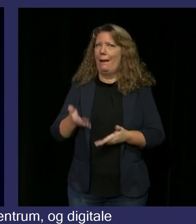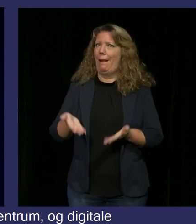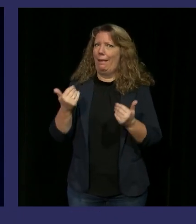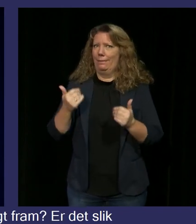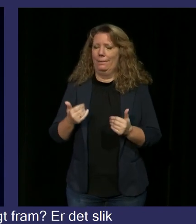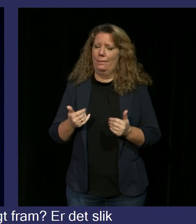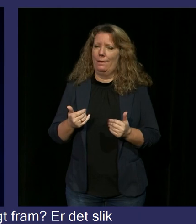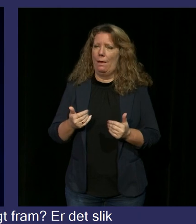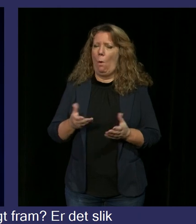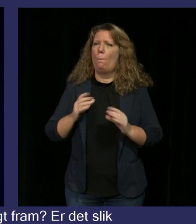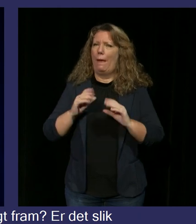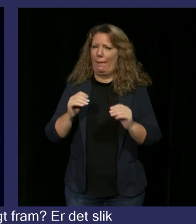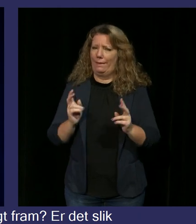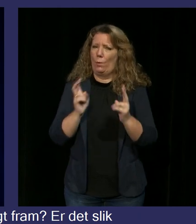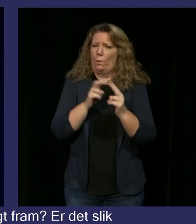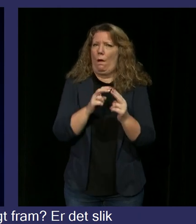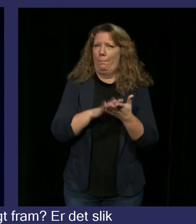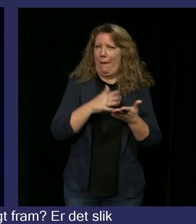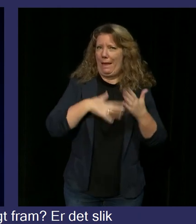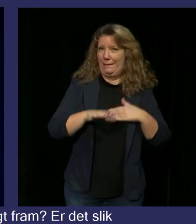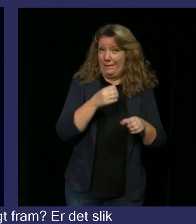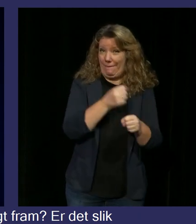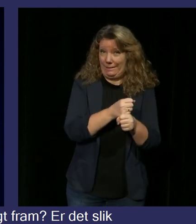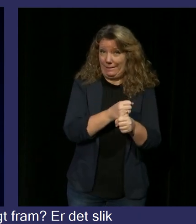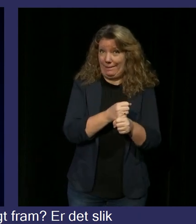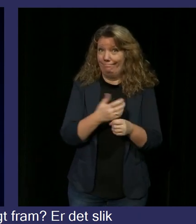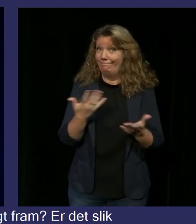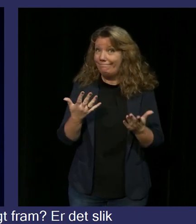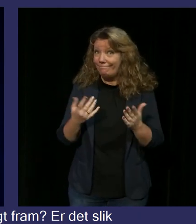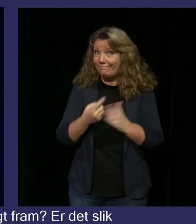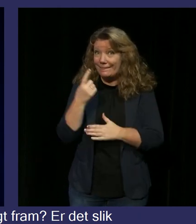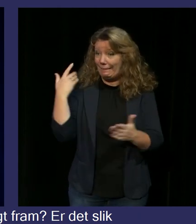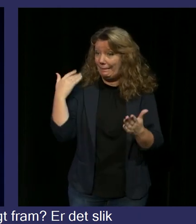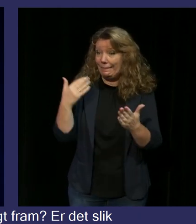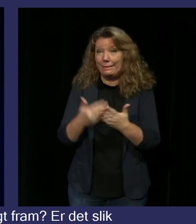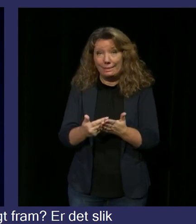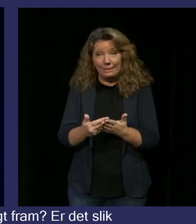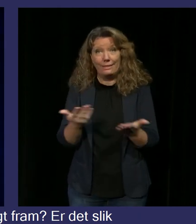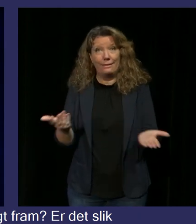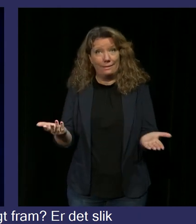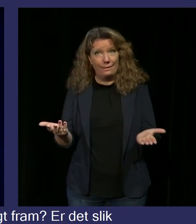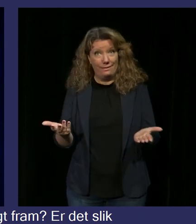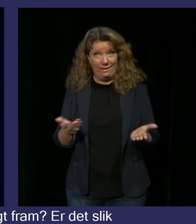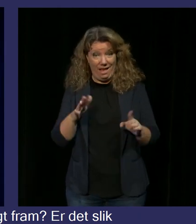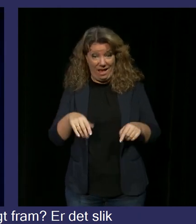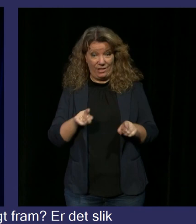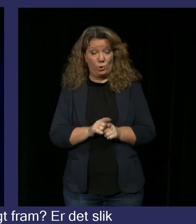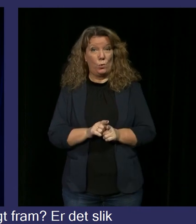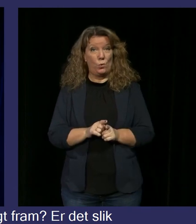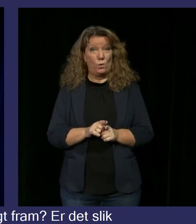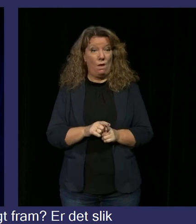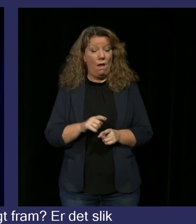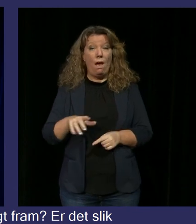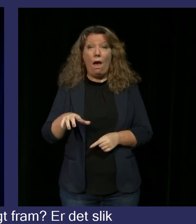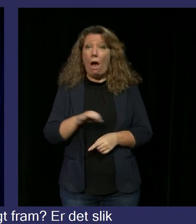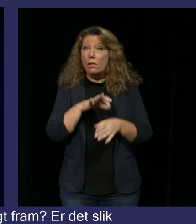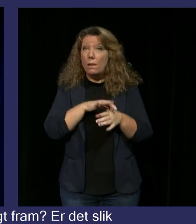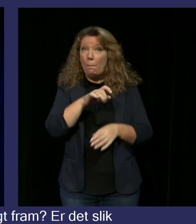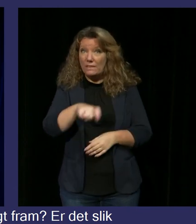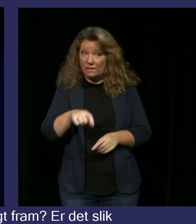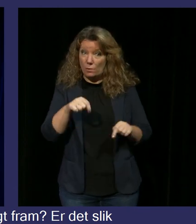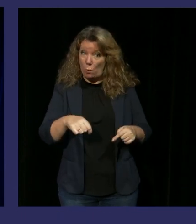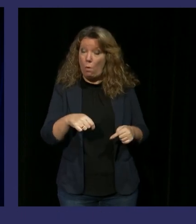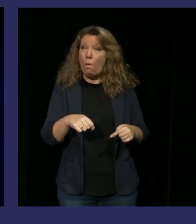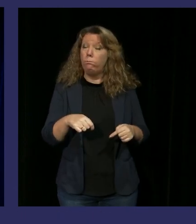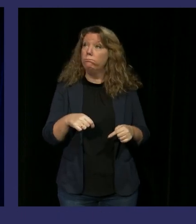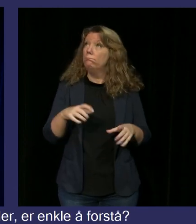og enklere. Hva har skjedd siden disse målene ble lagt fram? Er det slik at alle pasienter forstår helseinformasjonen om